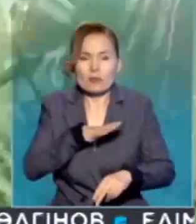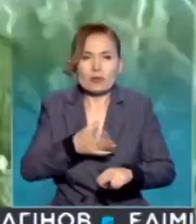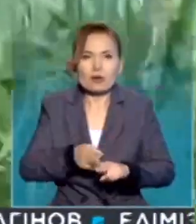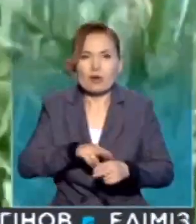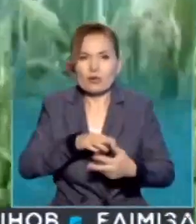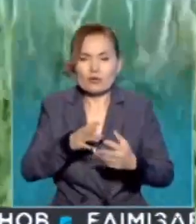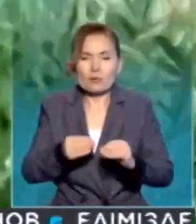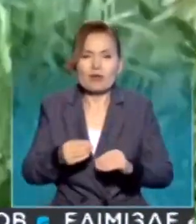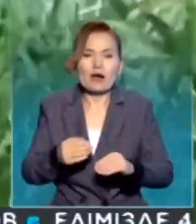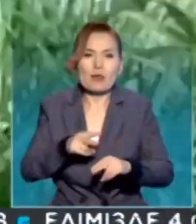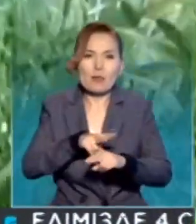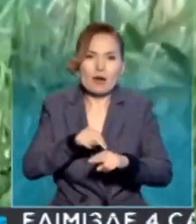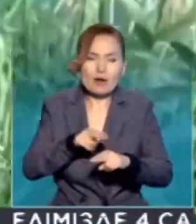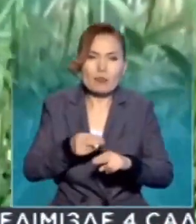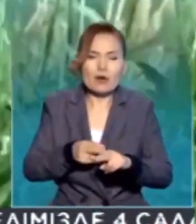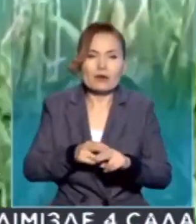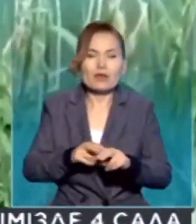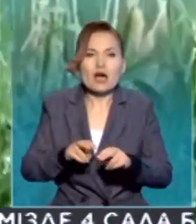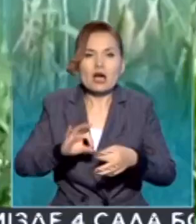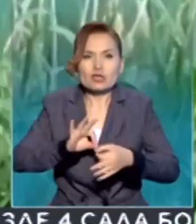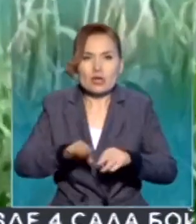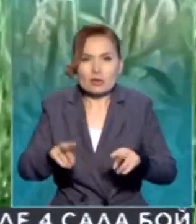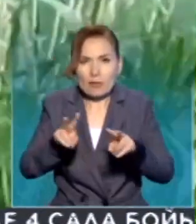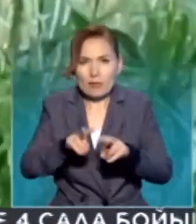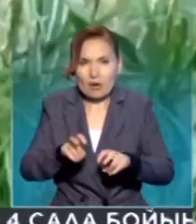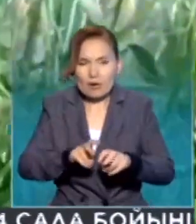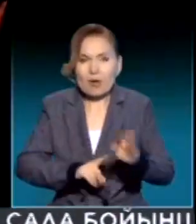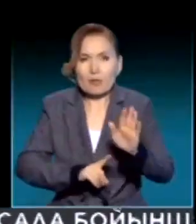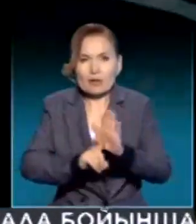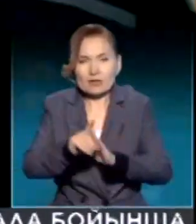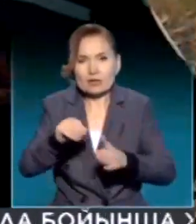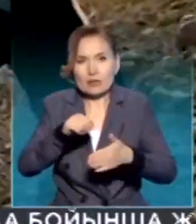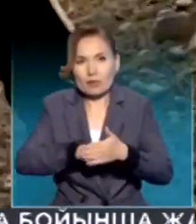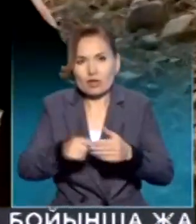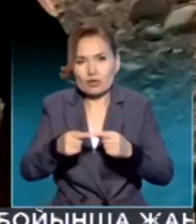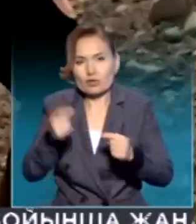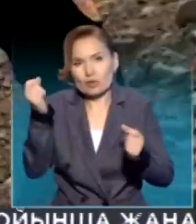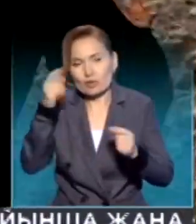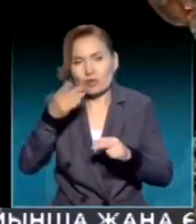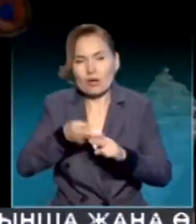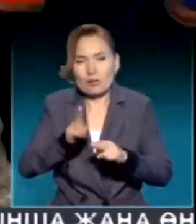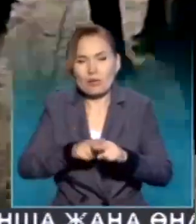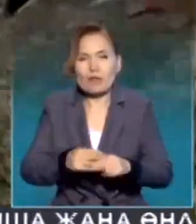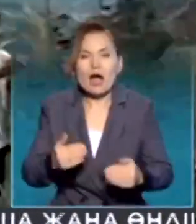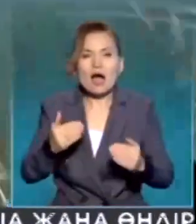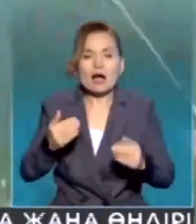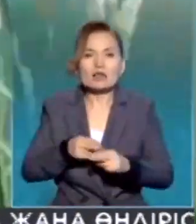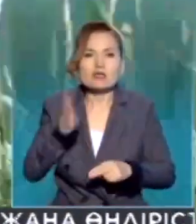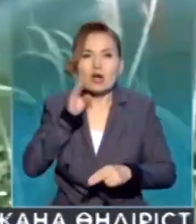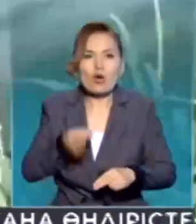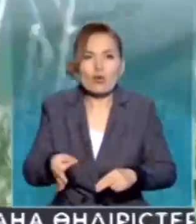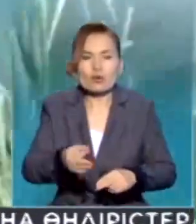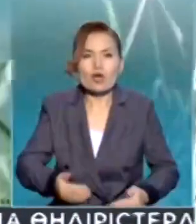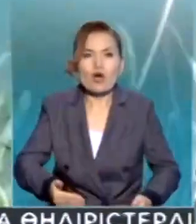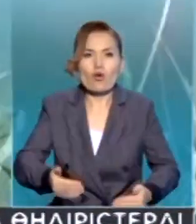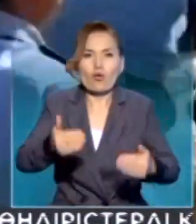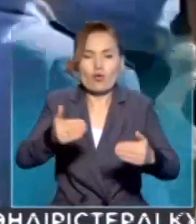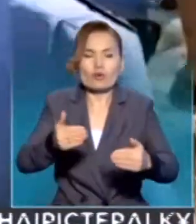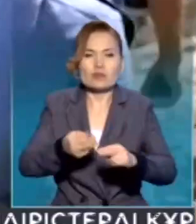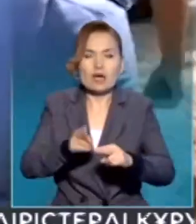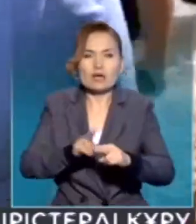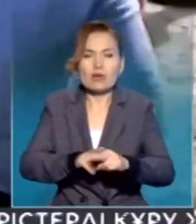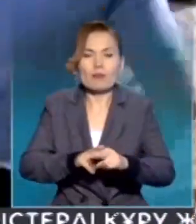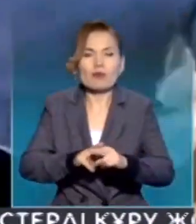төтенше жағдайлар департаменті құзырлы органдарға арнайы тапсырма берді. Бұл аумақ қоршауға алынып, шомылуға тыйым салу туралы белгі